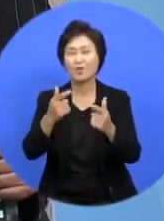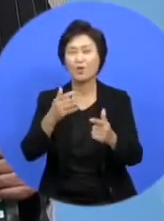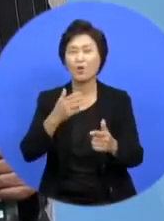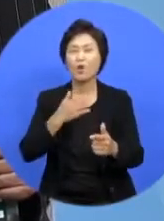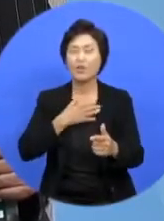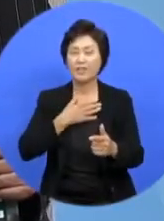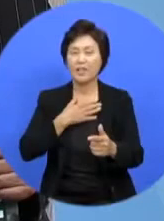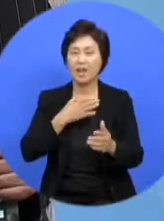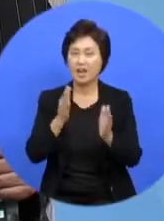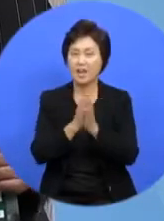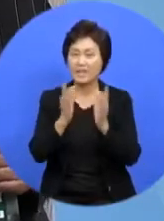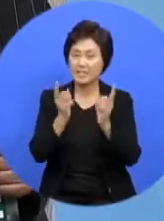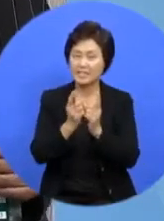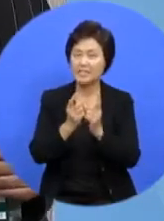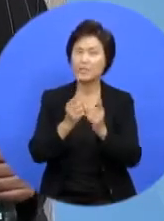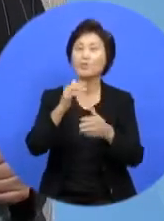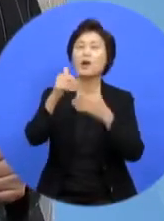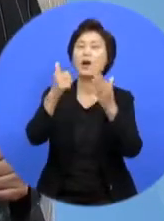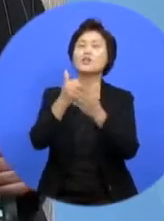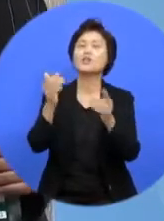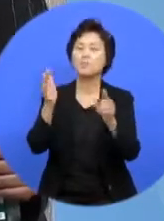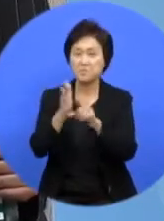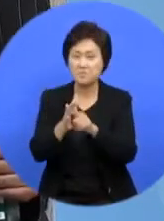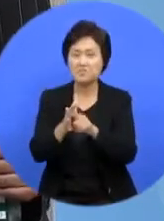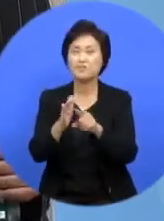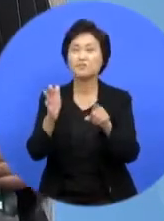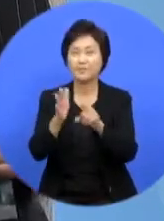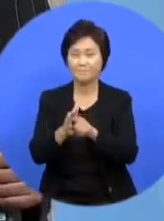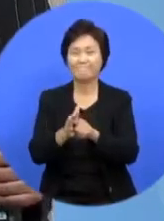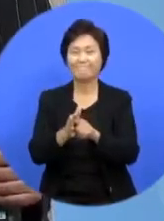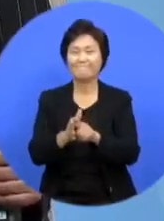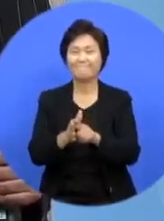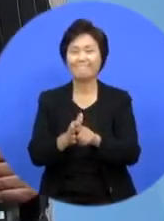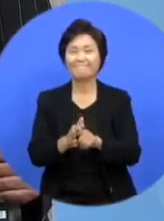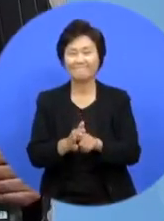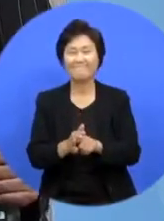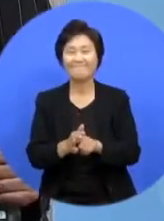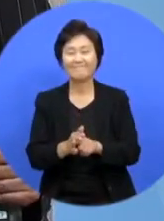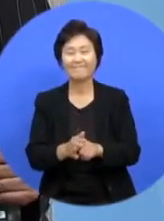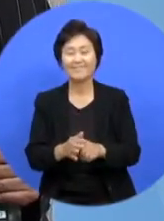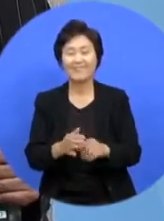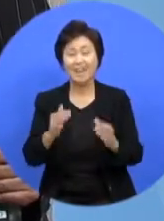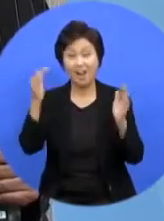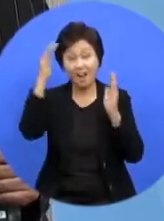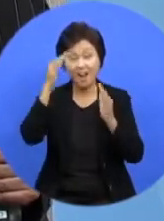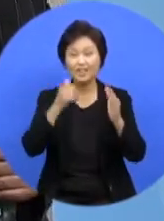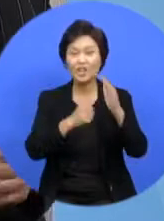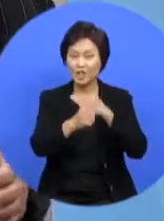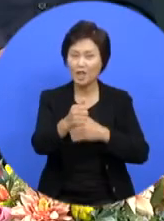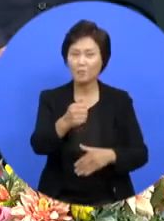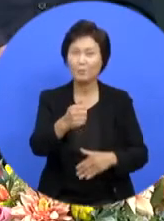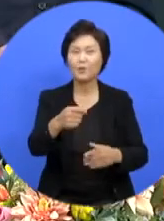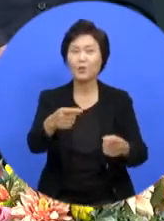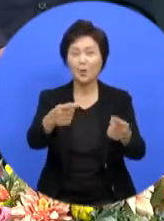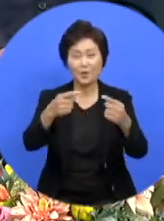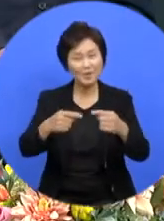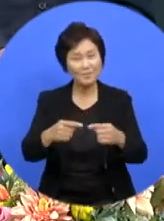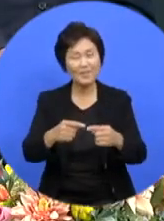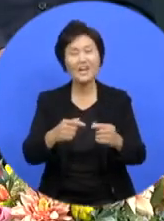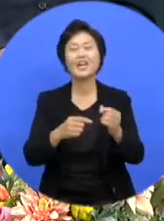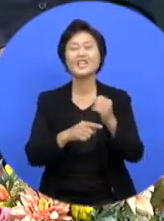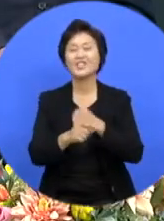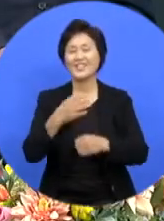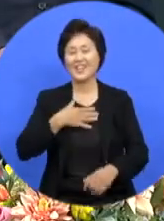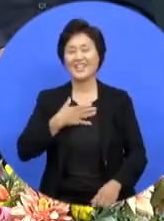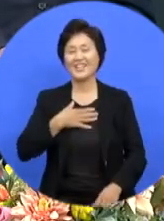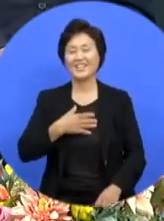그럼. 이제 네. 만나게 됐다. 오늘 이제 학생 대표로 우리 하빈 양이 나온 이유를 알겠다. 자 그러면